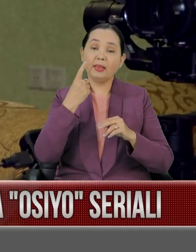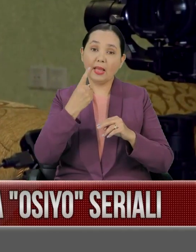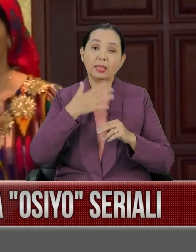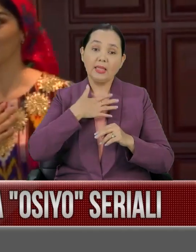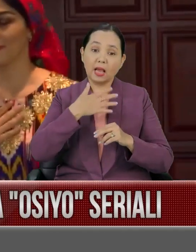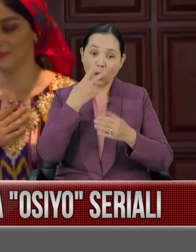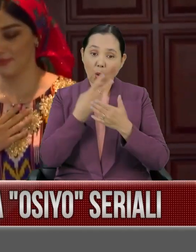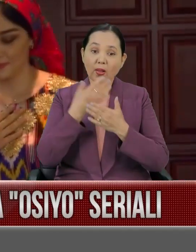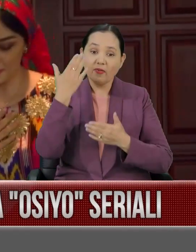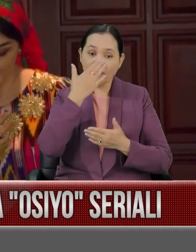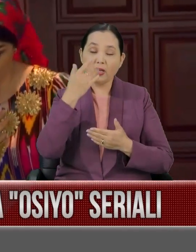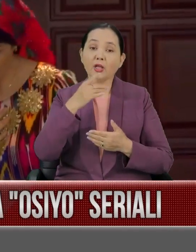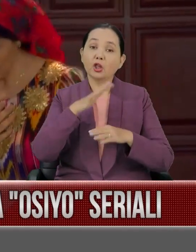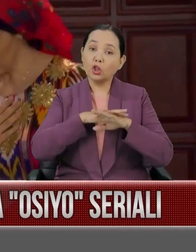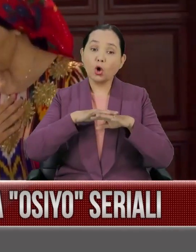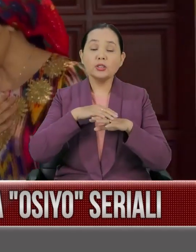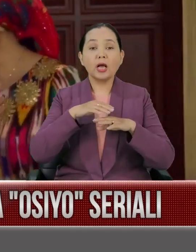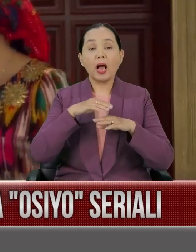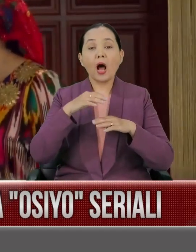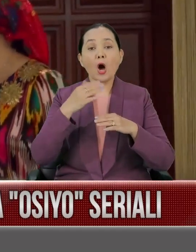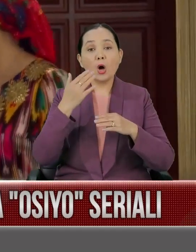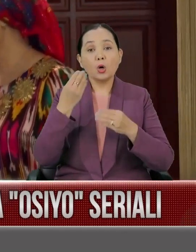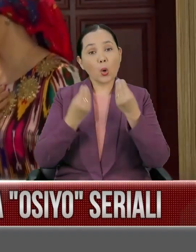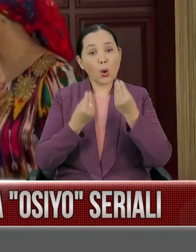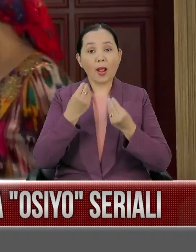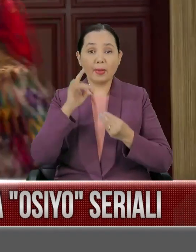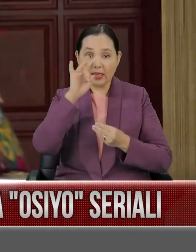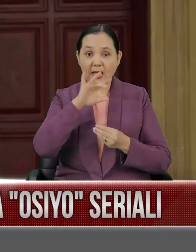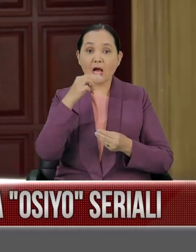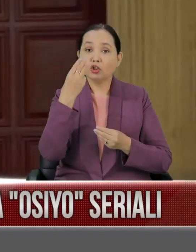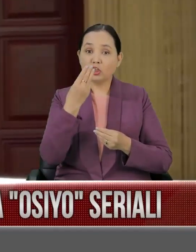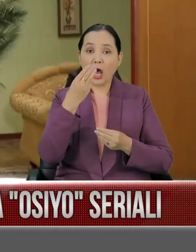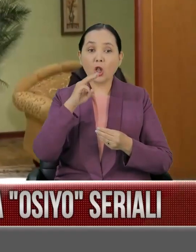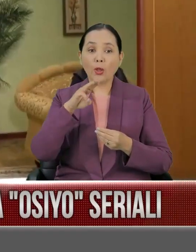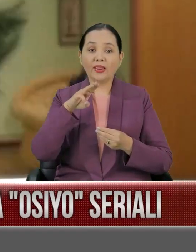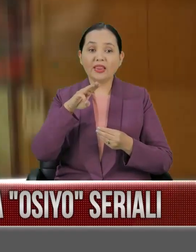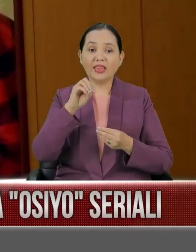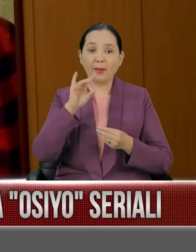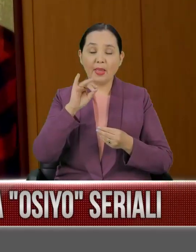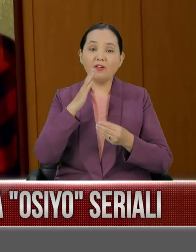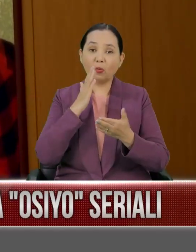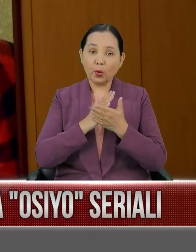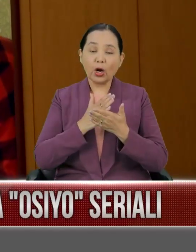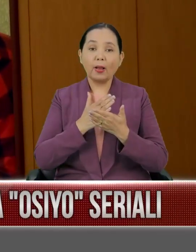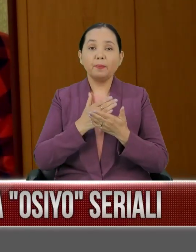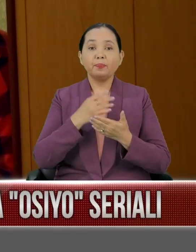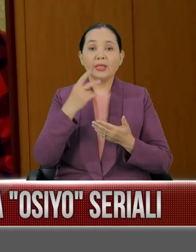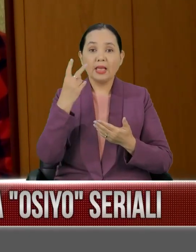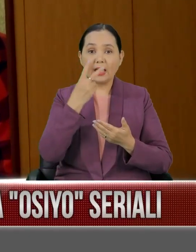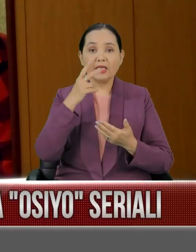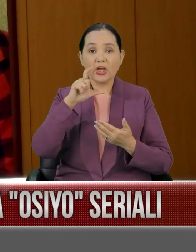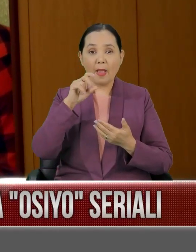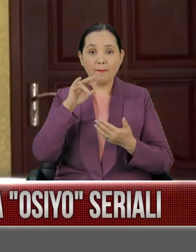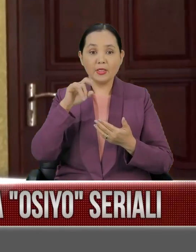ko'radi-da baribir. Filmda tomoshabinlarga dardli rollari bilan tanish bo'lgan Shahlo Temirova ham bor. Birinchi qism, ikkinchi epizod, ikkinchi kadr, birinchi